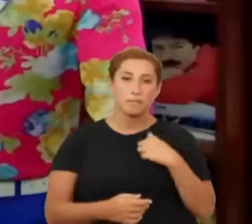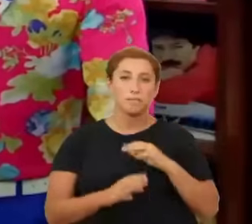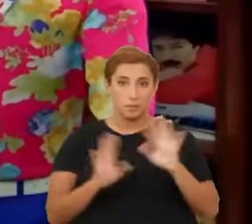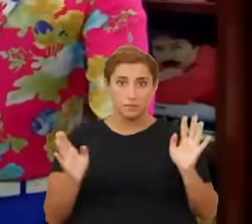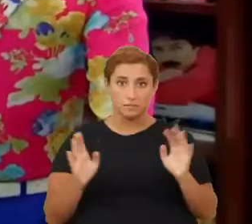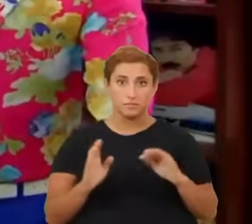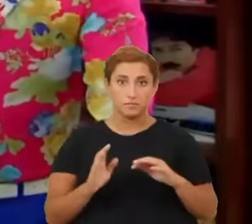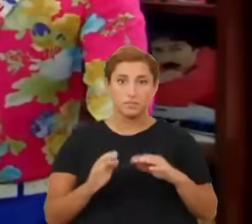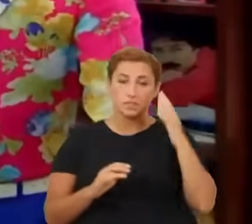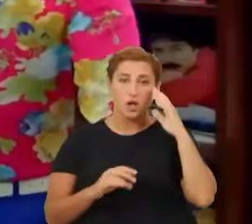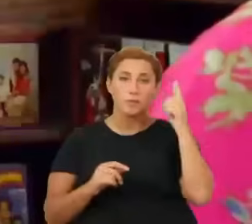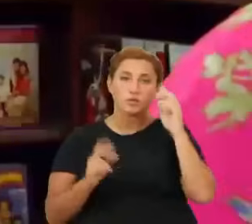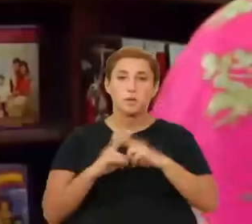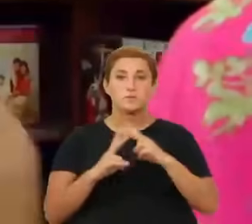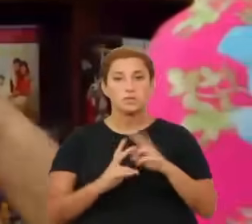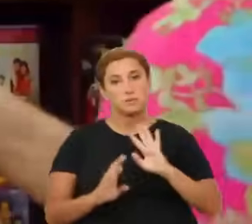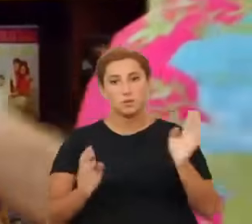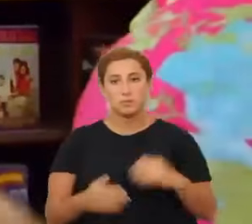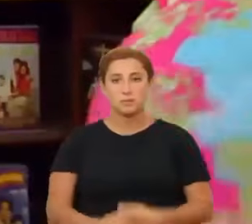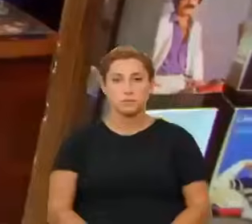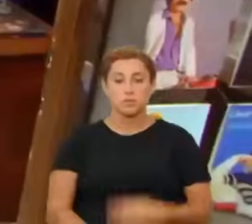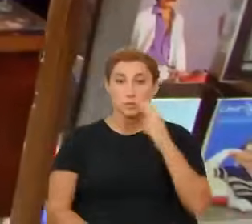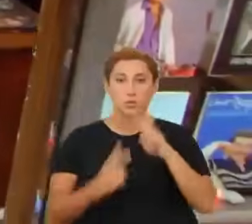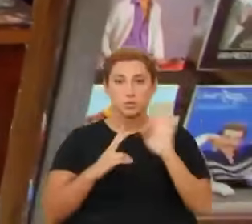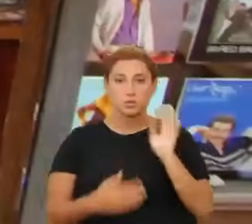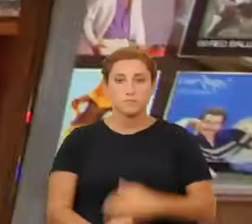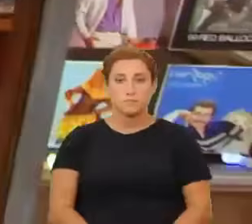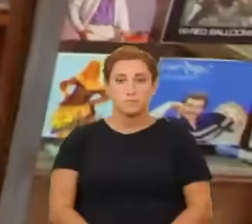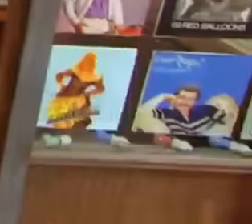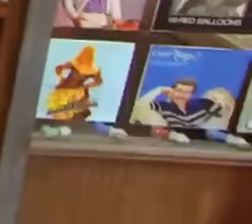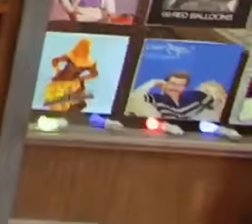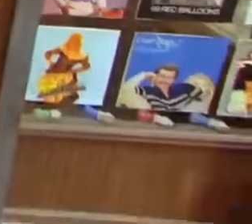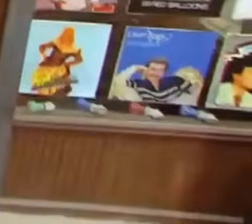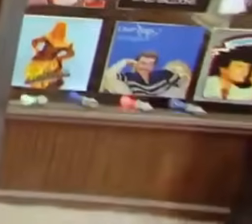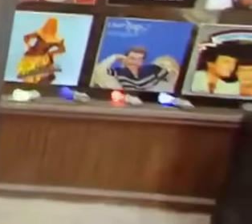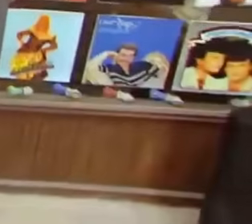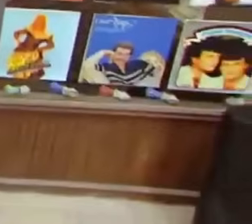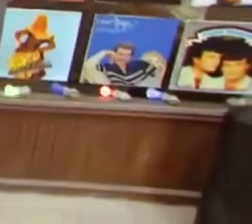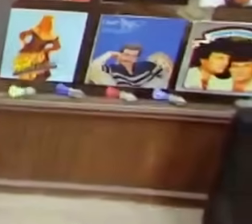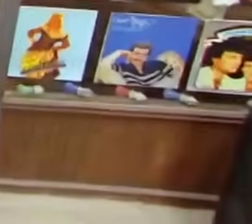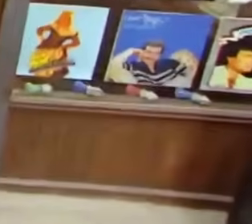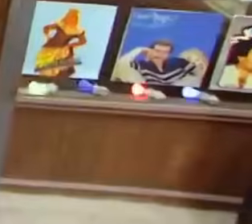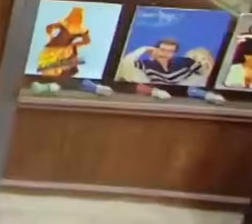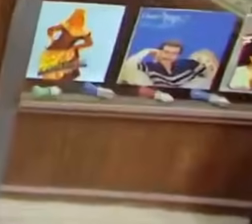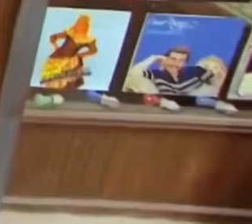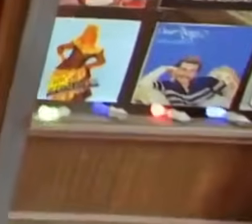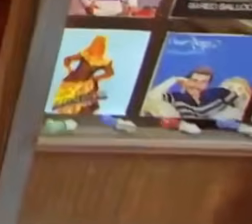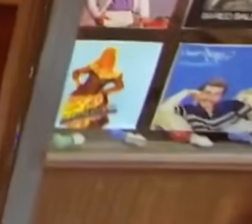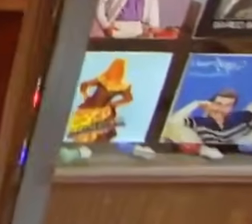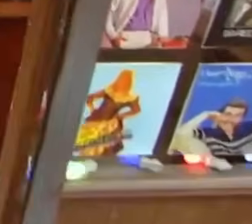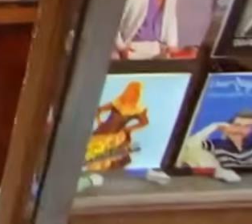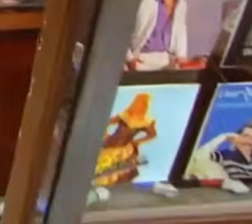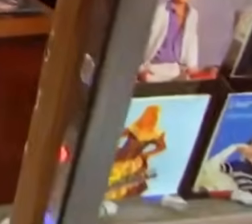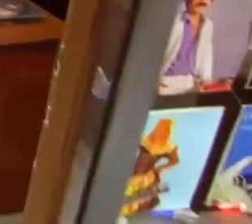Tamam mı? Sağ ol başkomiserim. Hadi bakalım. Nevzat elinde hiç düşürmediği gazetesiyle dükkandan çıktı.